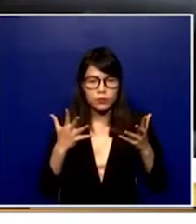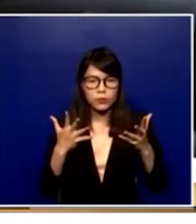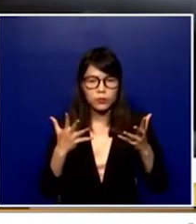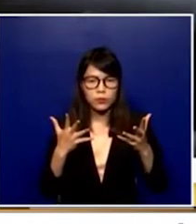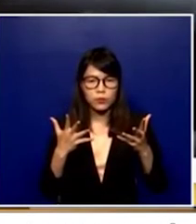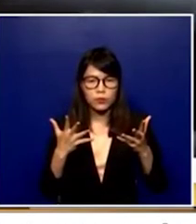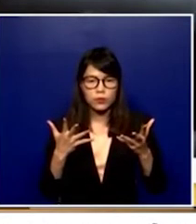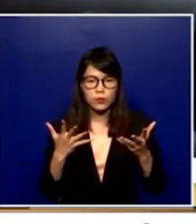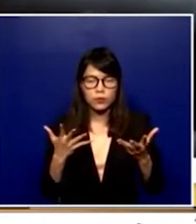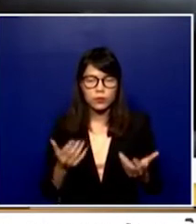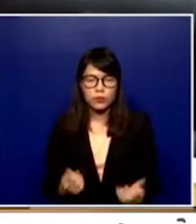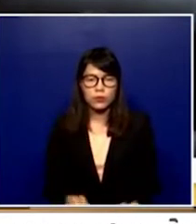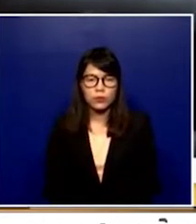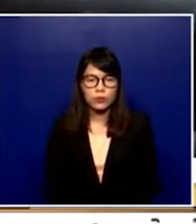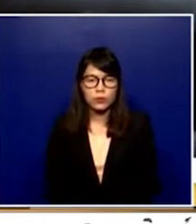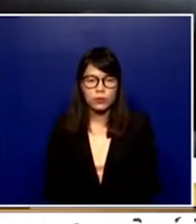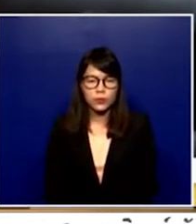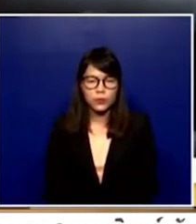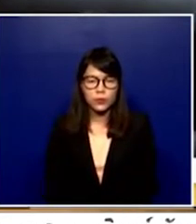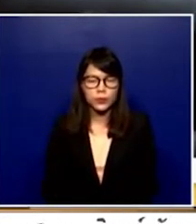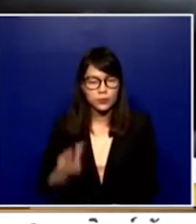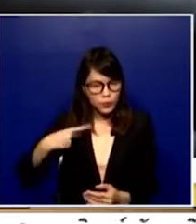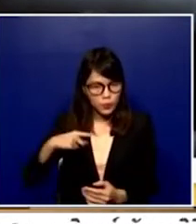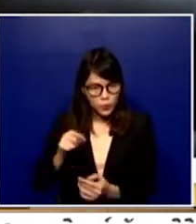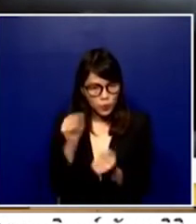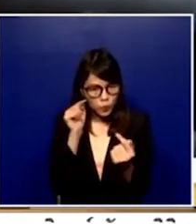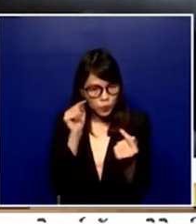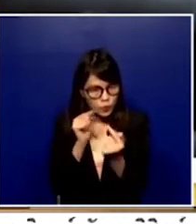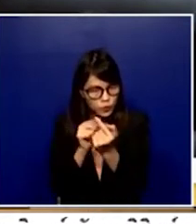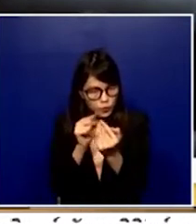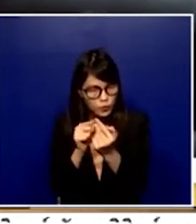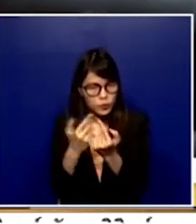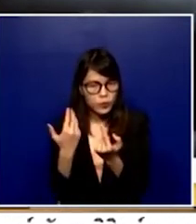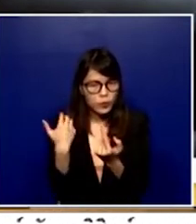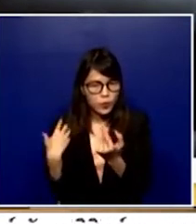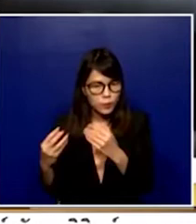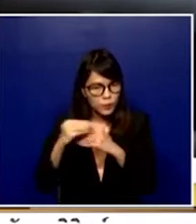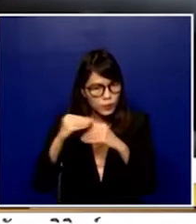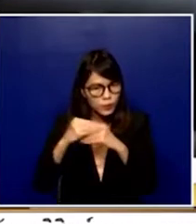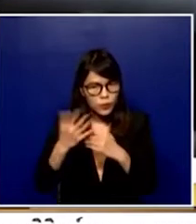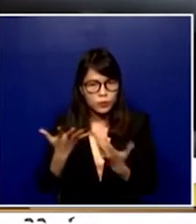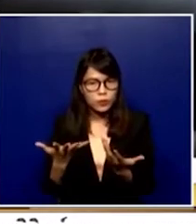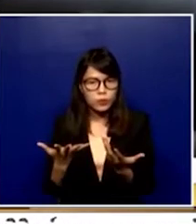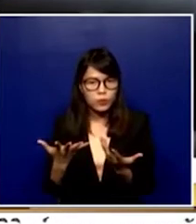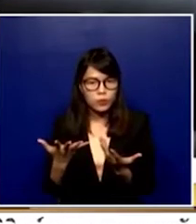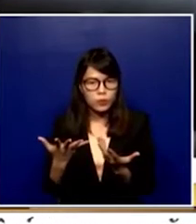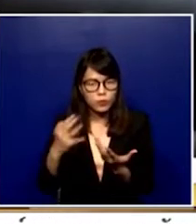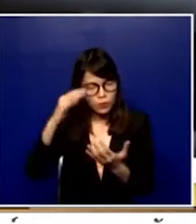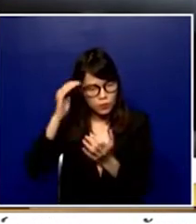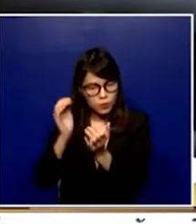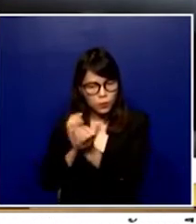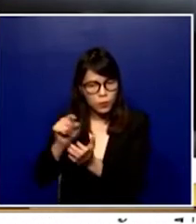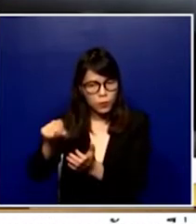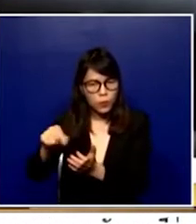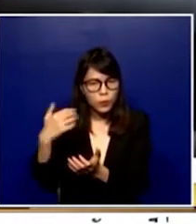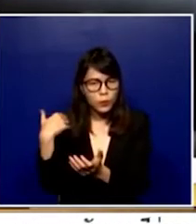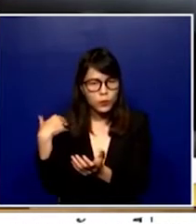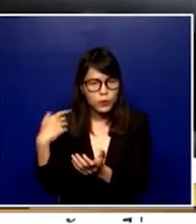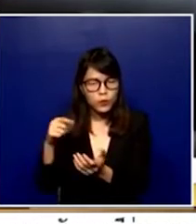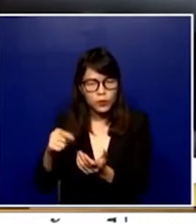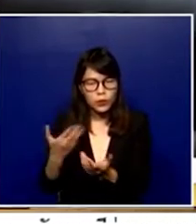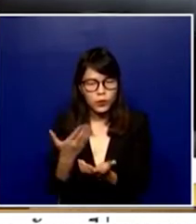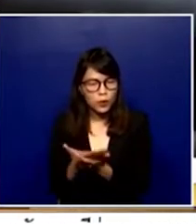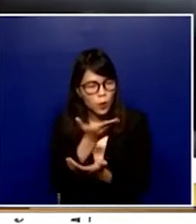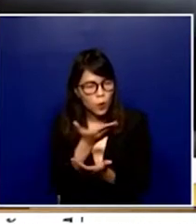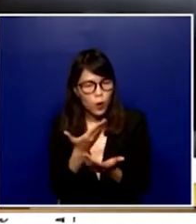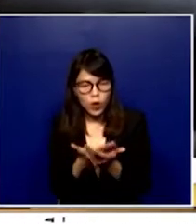มัเป็นการให้ผลประโยชน์ทัซ้อนกหอเปล่ากองทัพให้ท่านขนานี้เวลากองทพจะขอเงินไปซ้ออาวุ ขอ